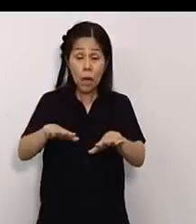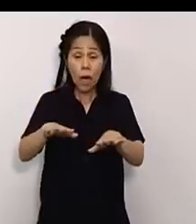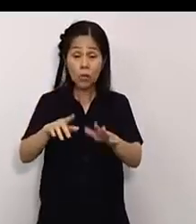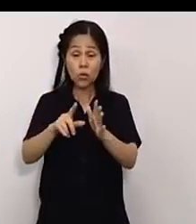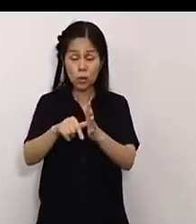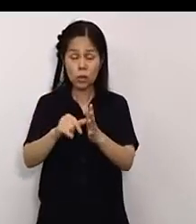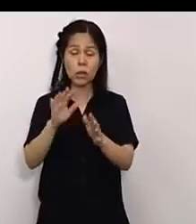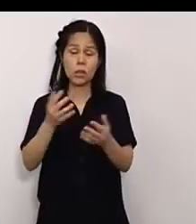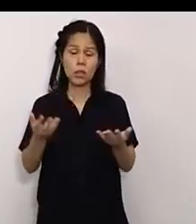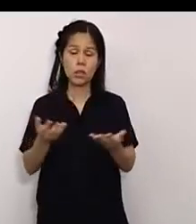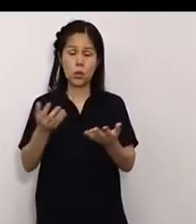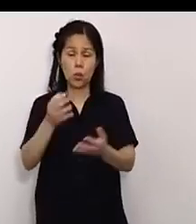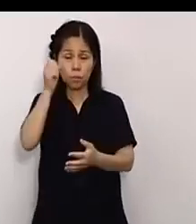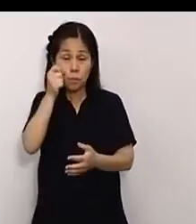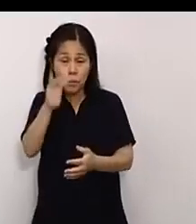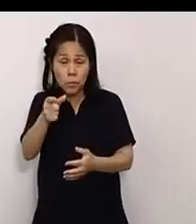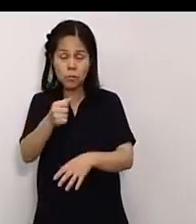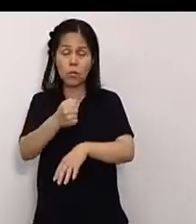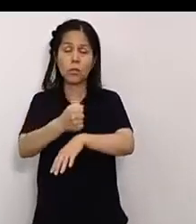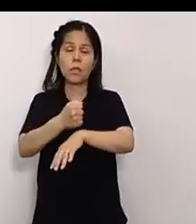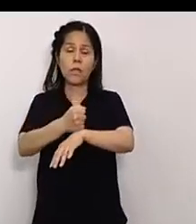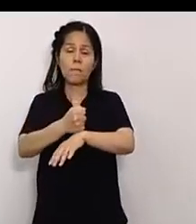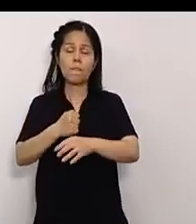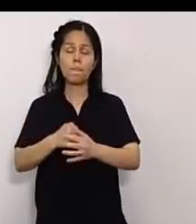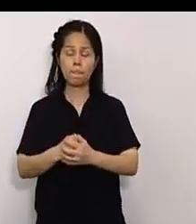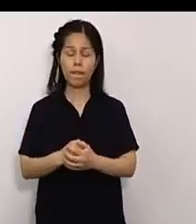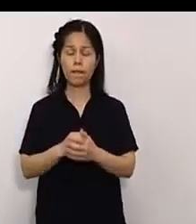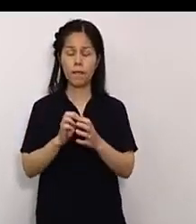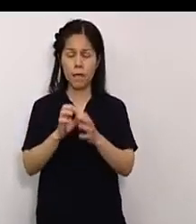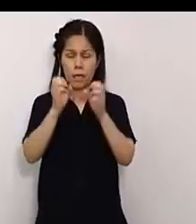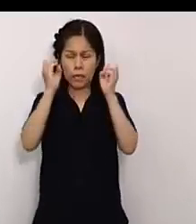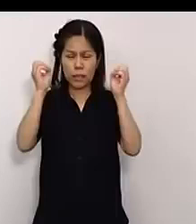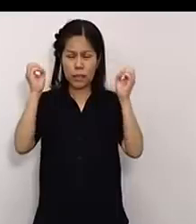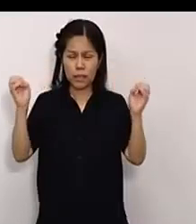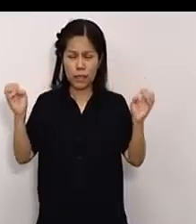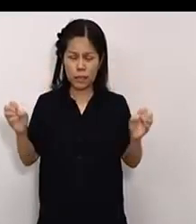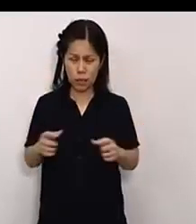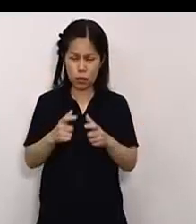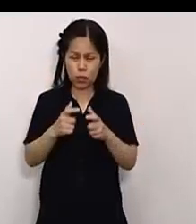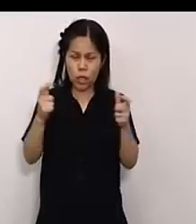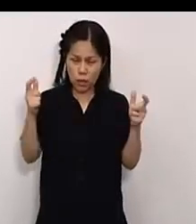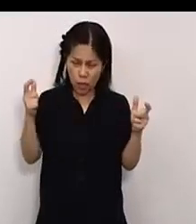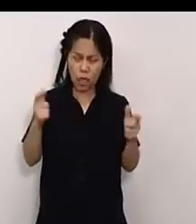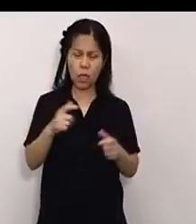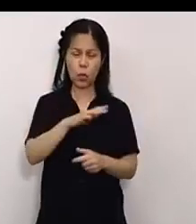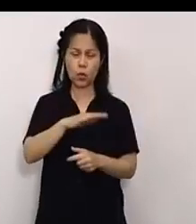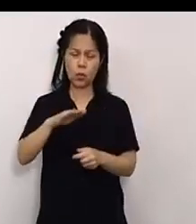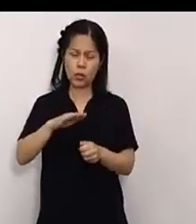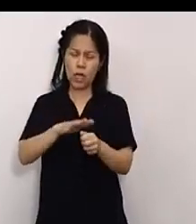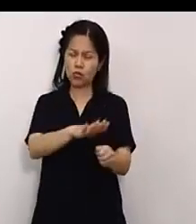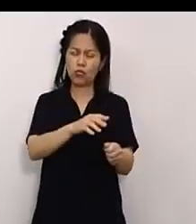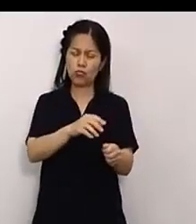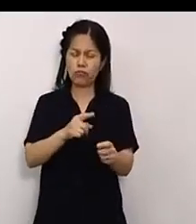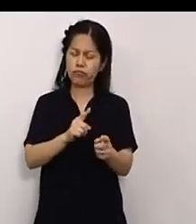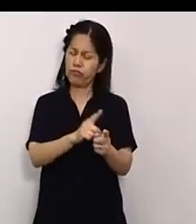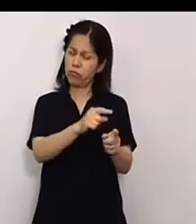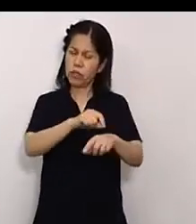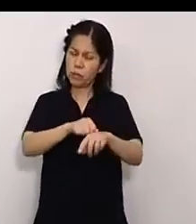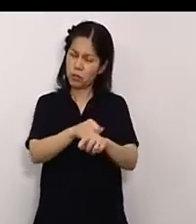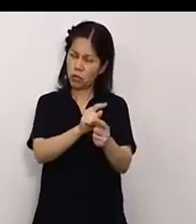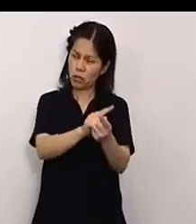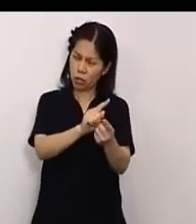ない。もう自分自身もイライラが募って子供に八つ当たりしてしまうとかっていうことが非常に多か